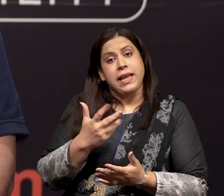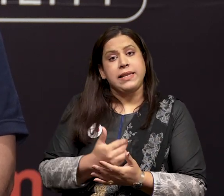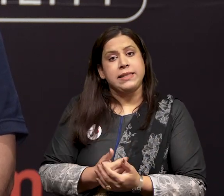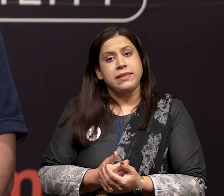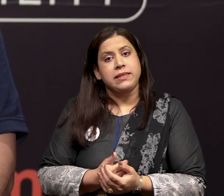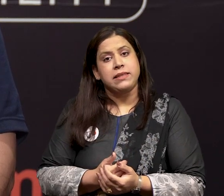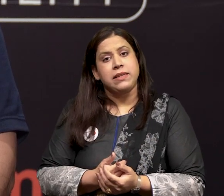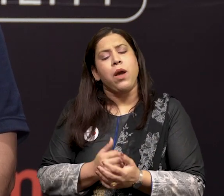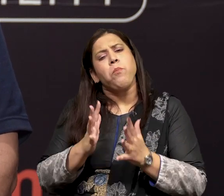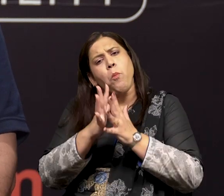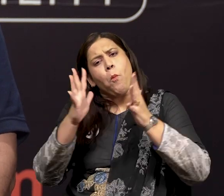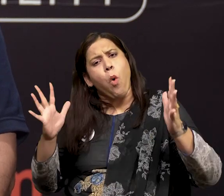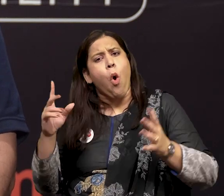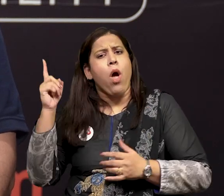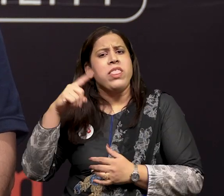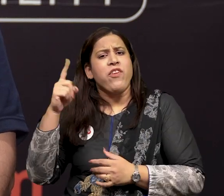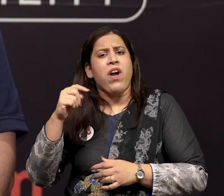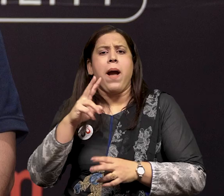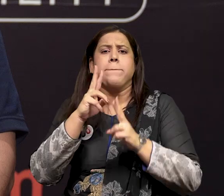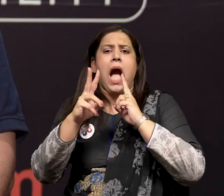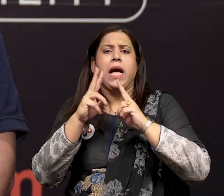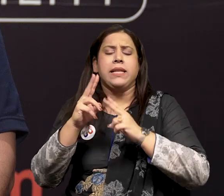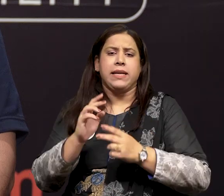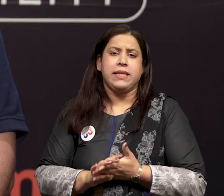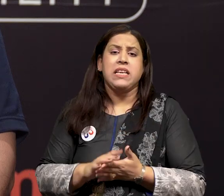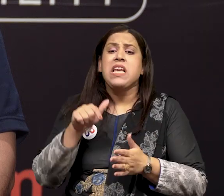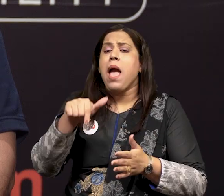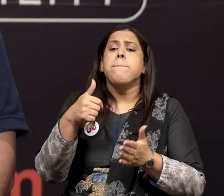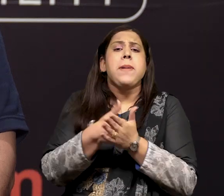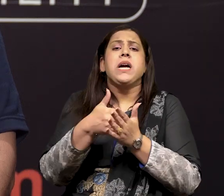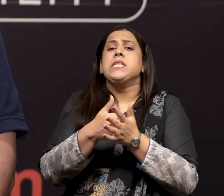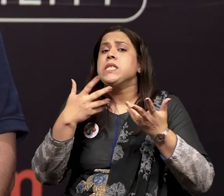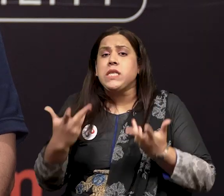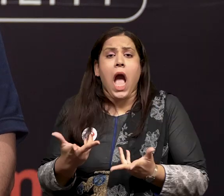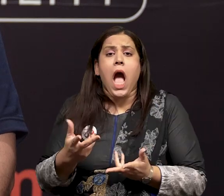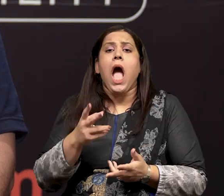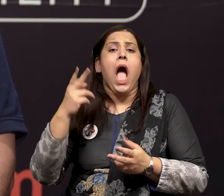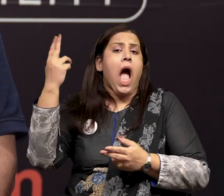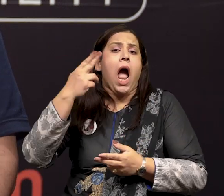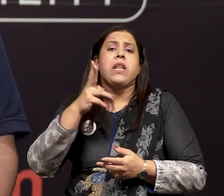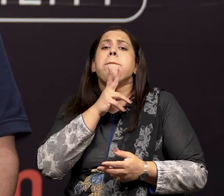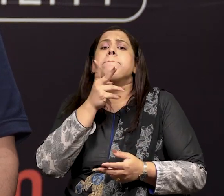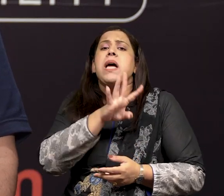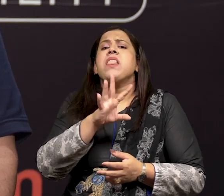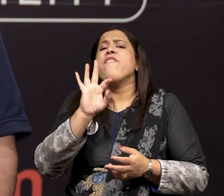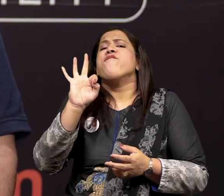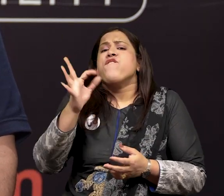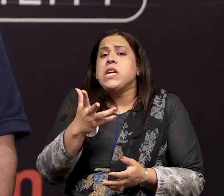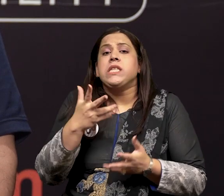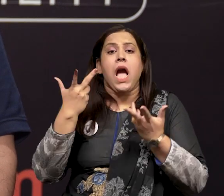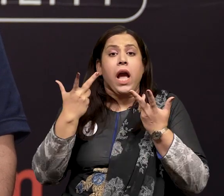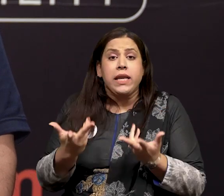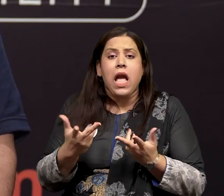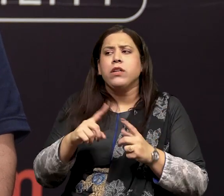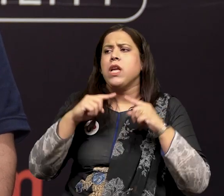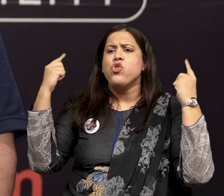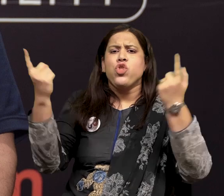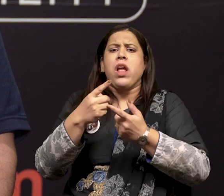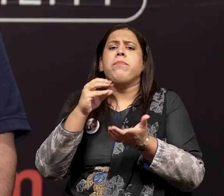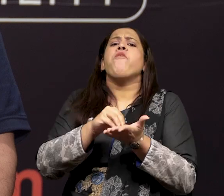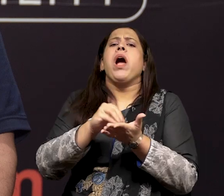है. एंड आई फील कि व्हेन आई टॉक अबाउट सोसाइटी, व्हेन आई टॉक अबाउट लाइक आर्ट,